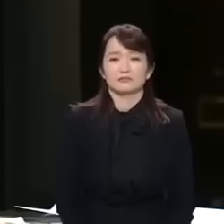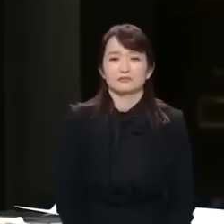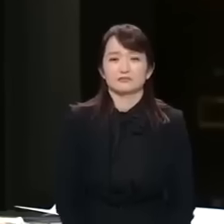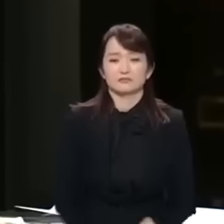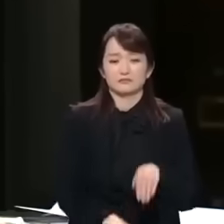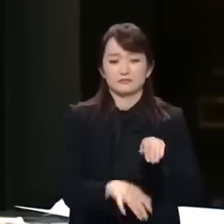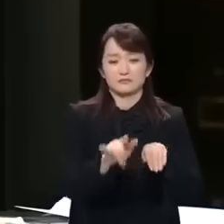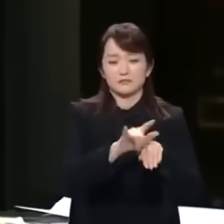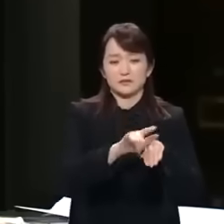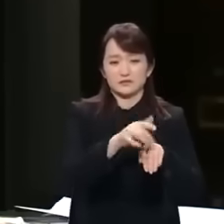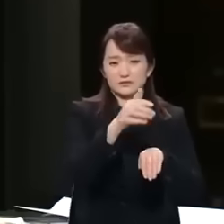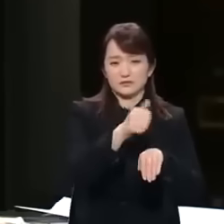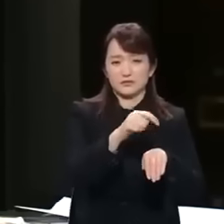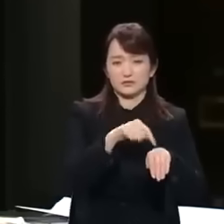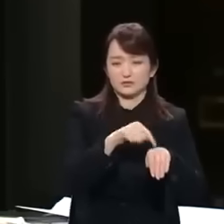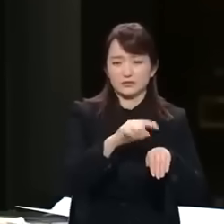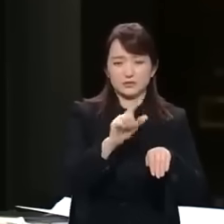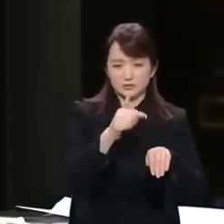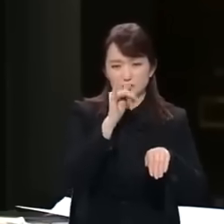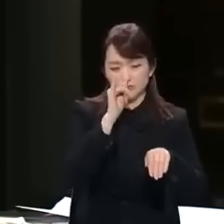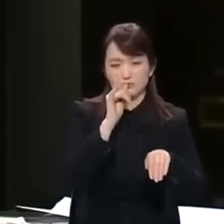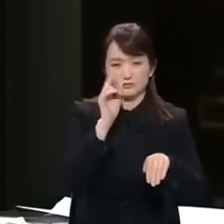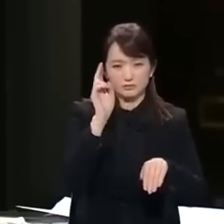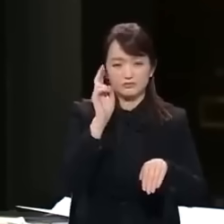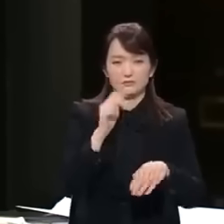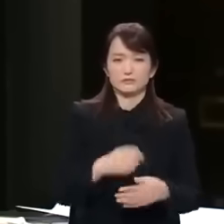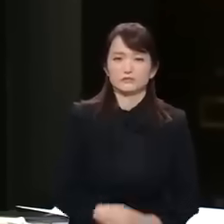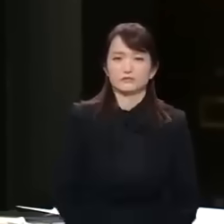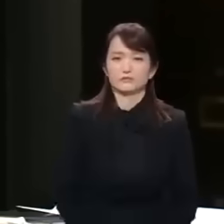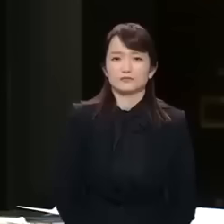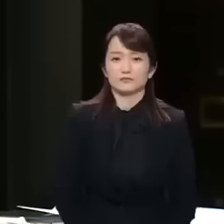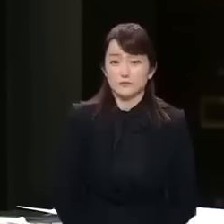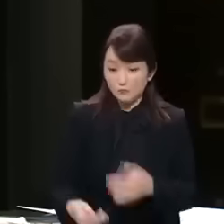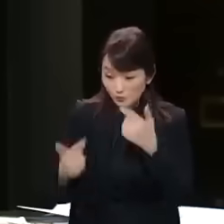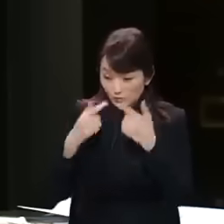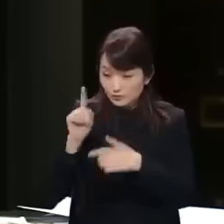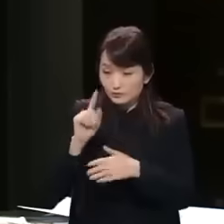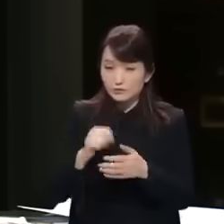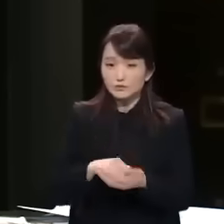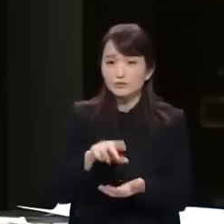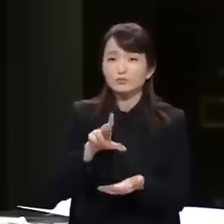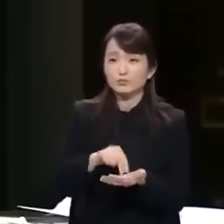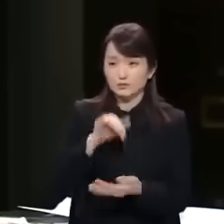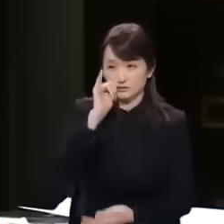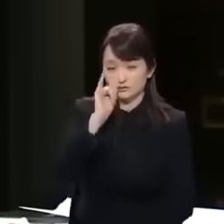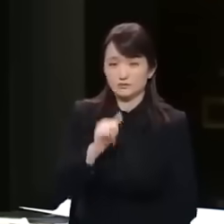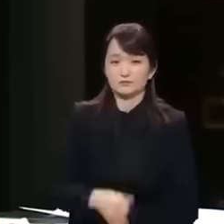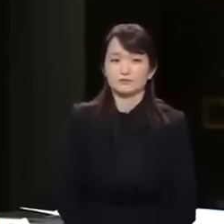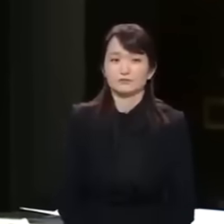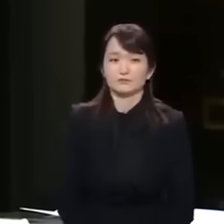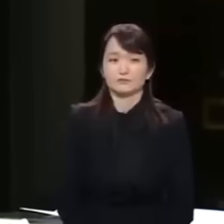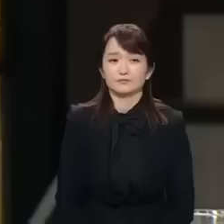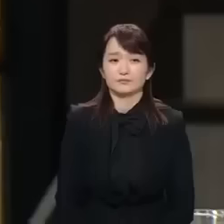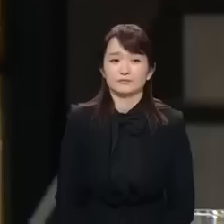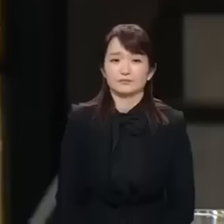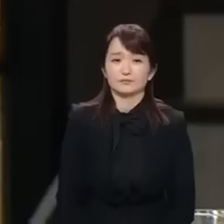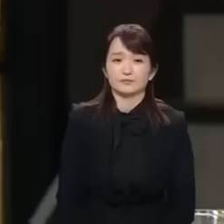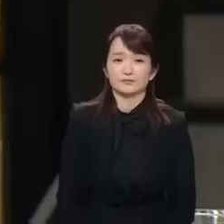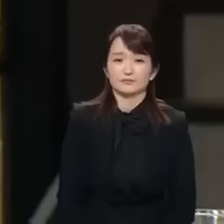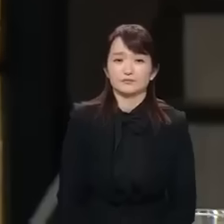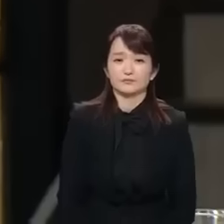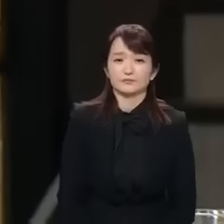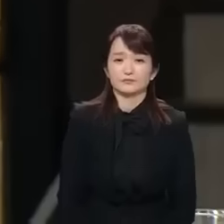사람들 아닐 수도 있는데 자 교수님 뭐가 됐든 확실한 거. 문제는 있어 보입니다. 그렇습니다.